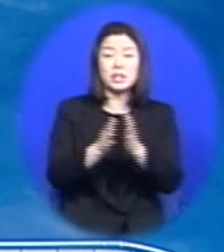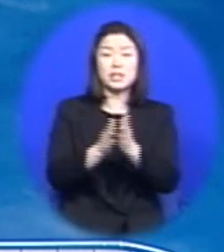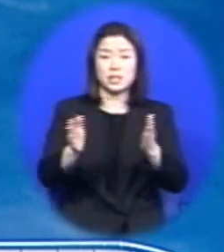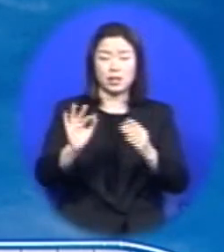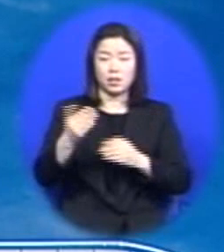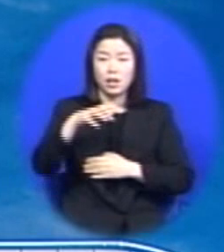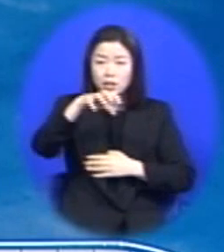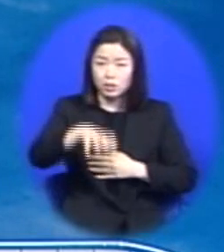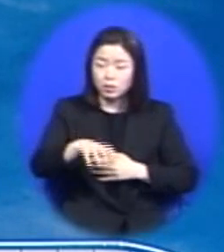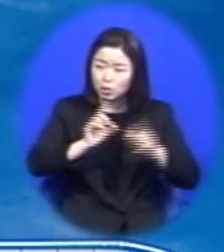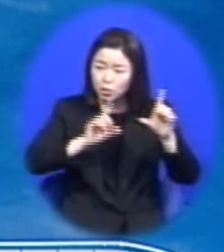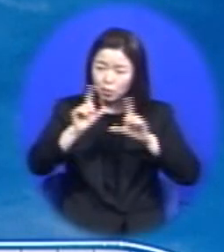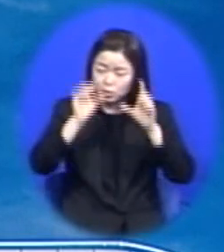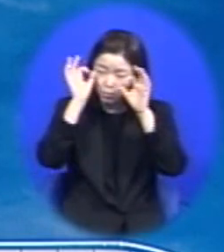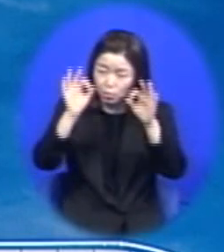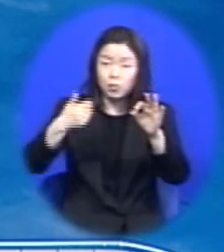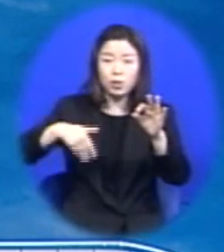현장을 보러 간 겁니다.